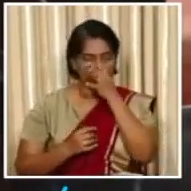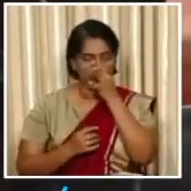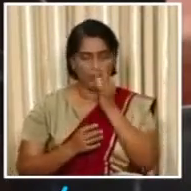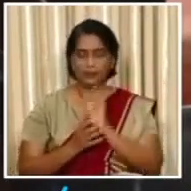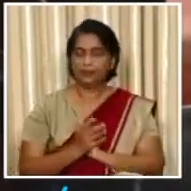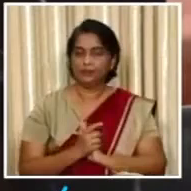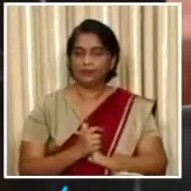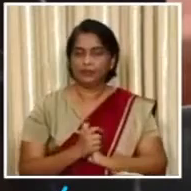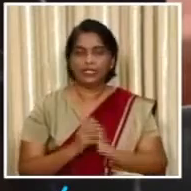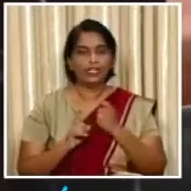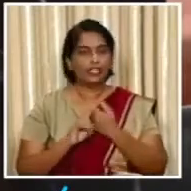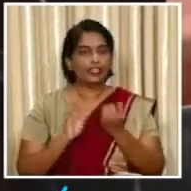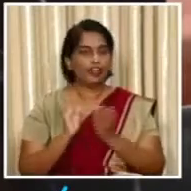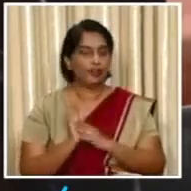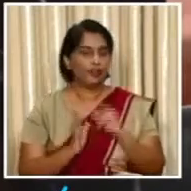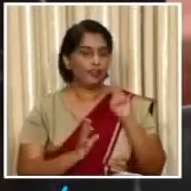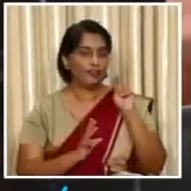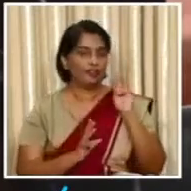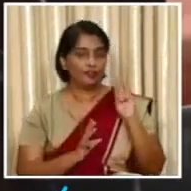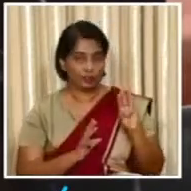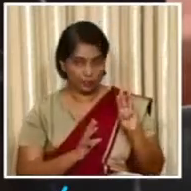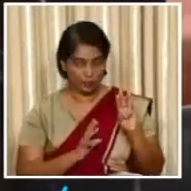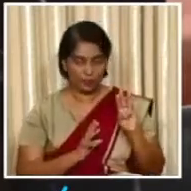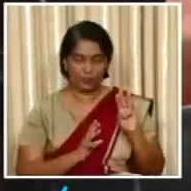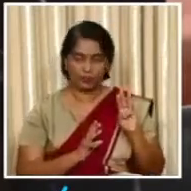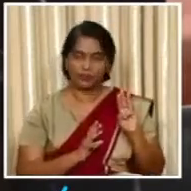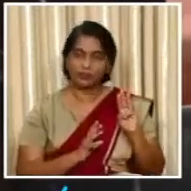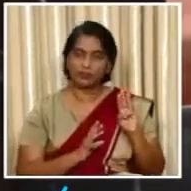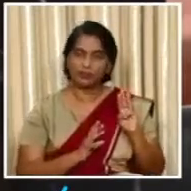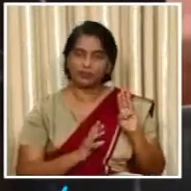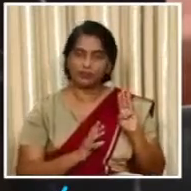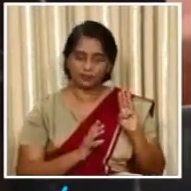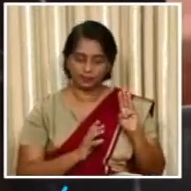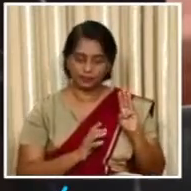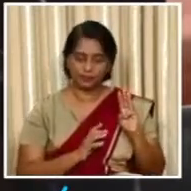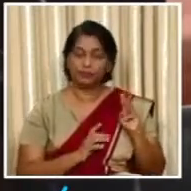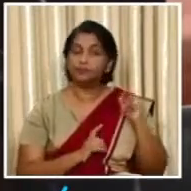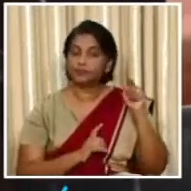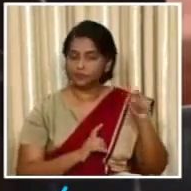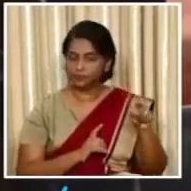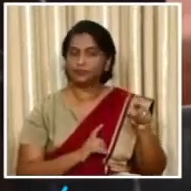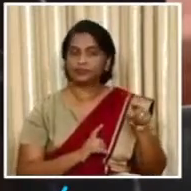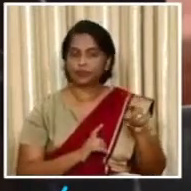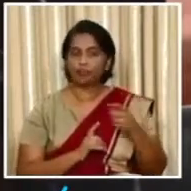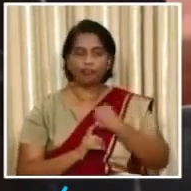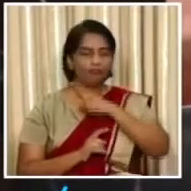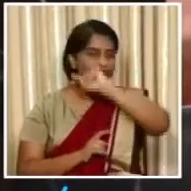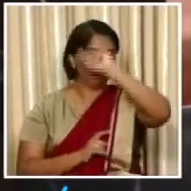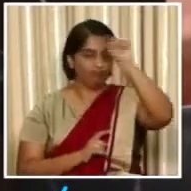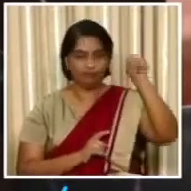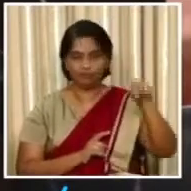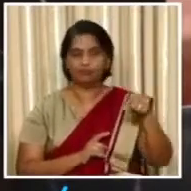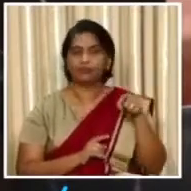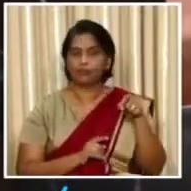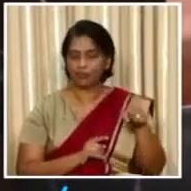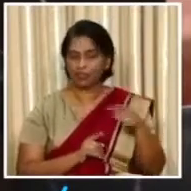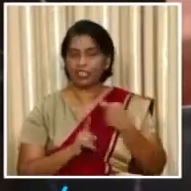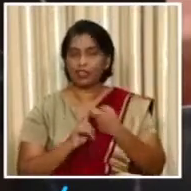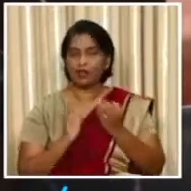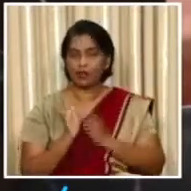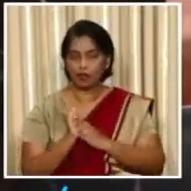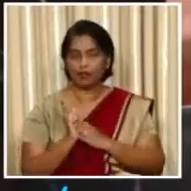23 கிலோமீட்டர் நீளமான அந்த கடலை நீந்தி கடந்திருக்கின்றார். ஒரு சாதனை புரிந்திருக்கின்றார்.